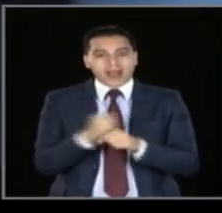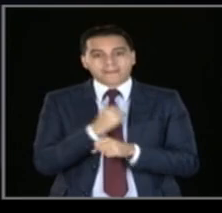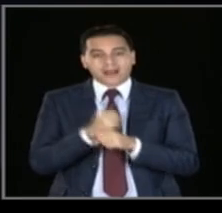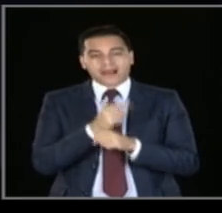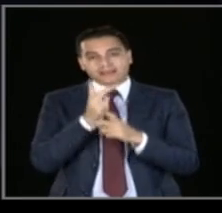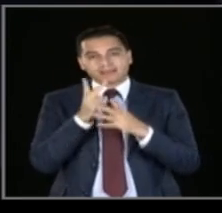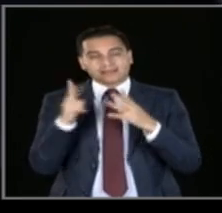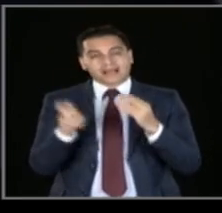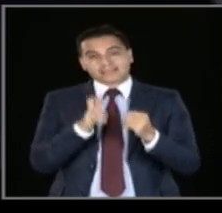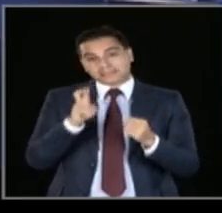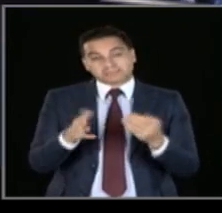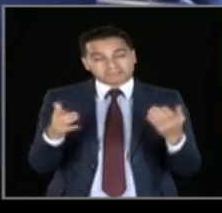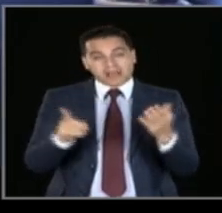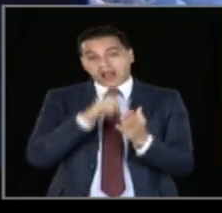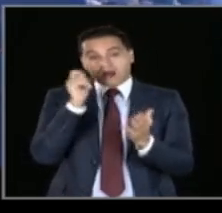في الاسد طبعا